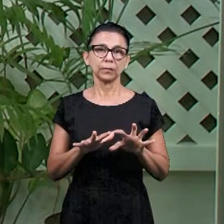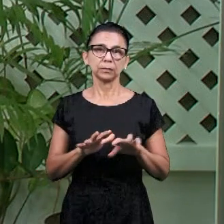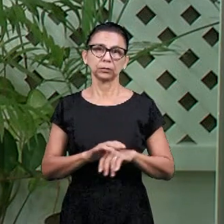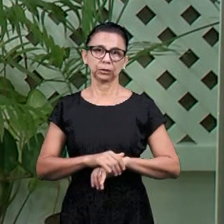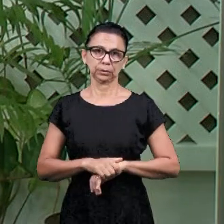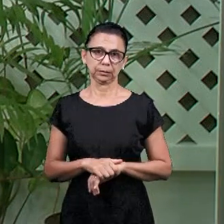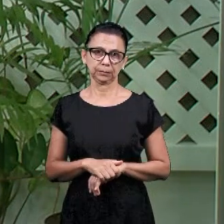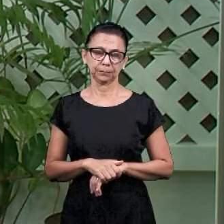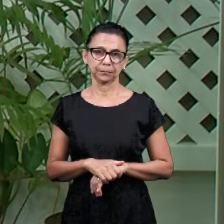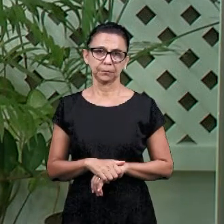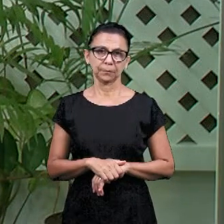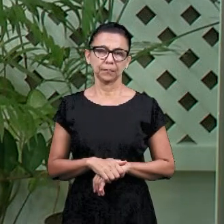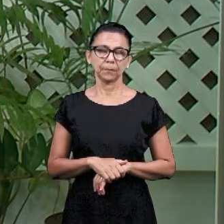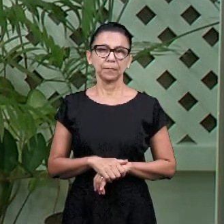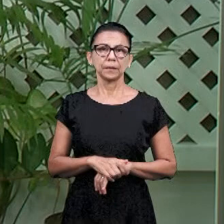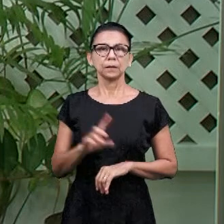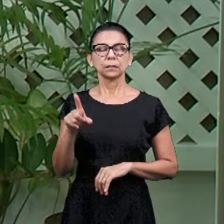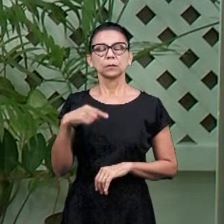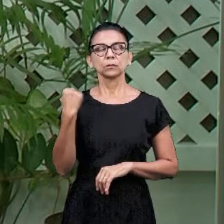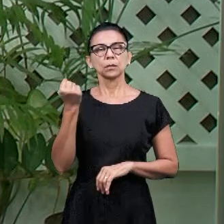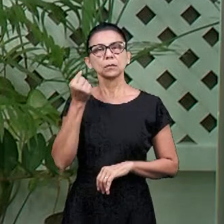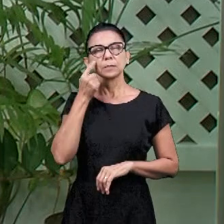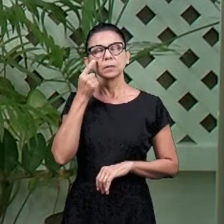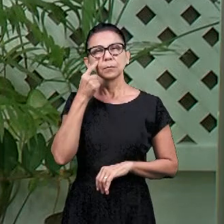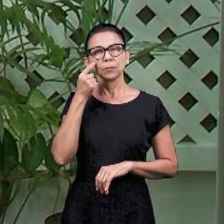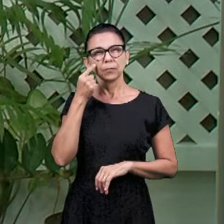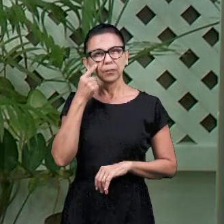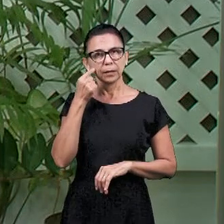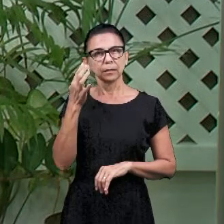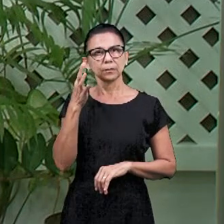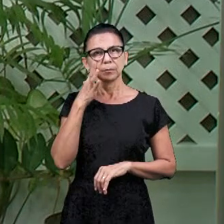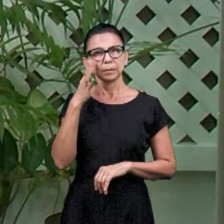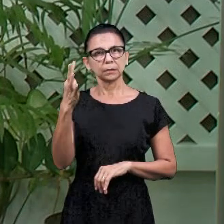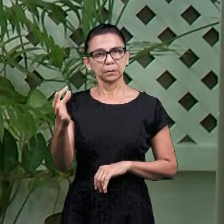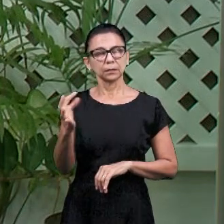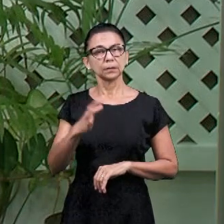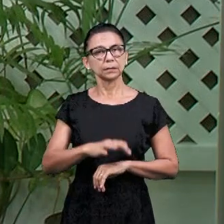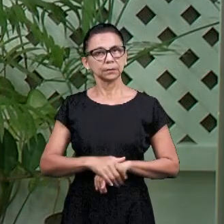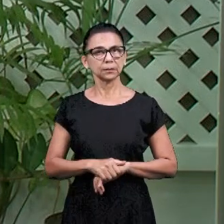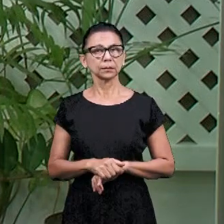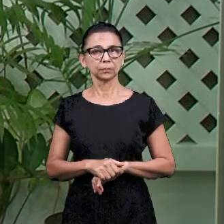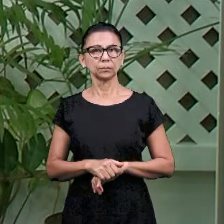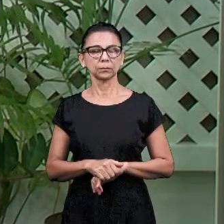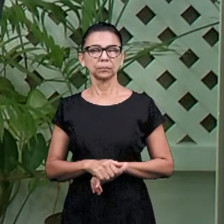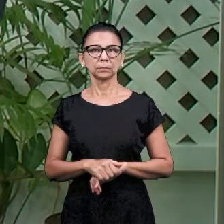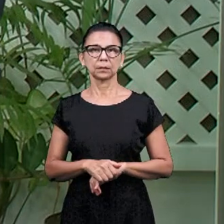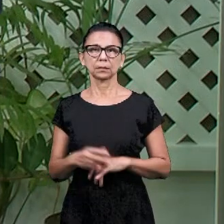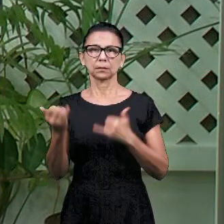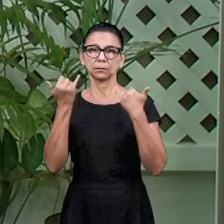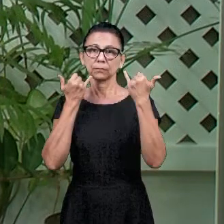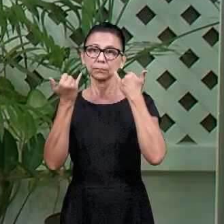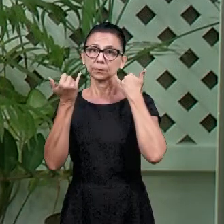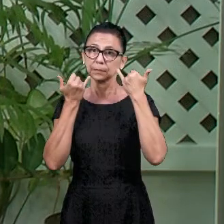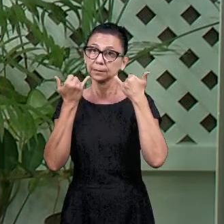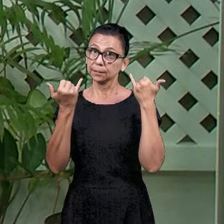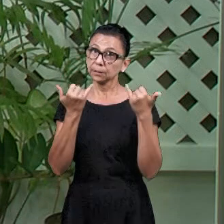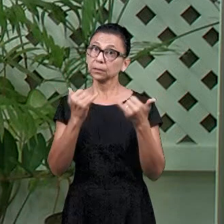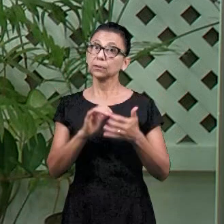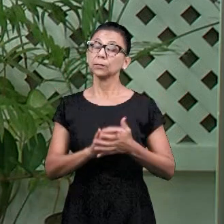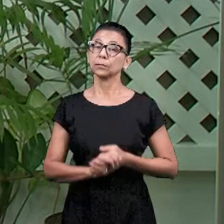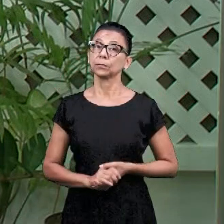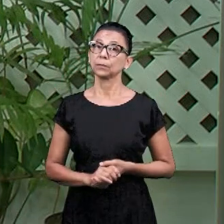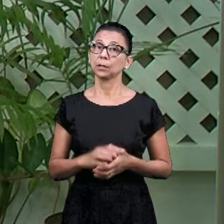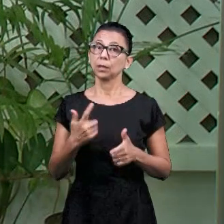procèdent comme ça. Ils ont besoin de prière. Donc, je voulais juste vous rappeler, ces données ne sont pas les meilleures, mais